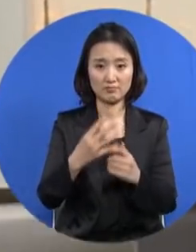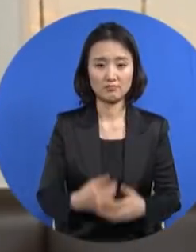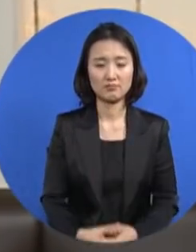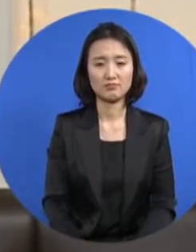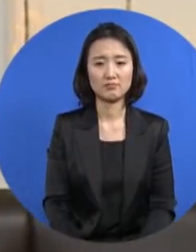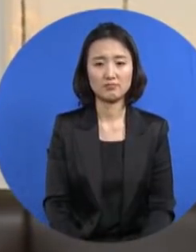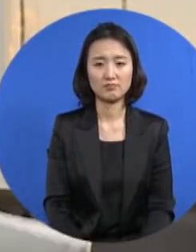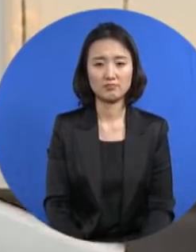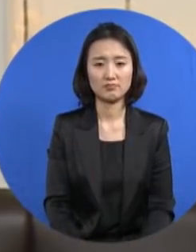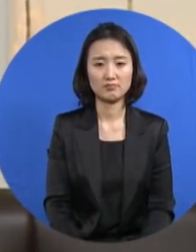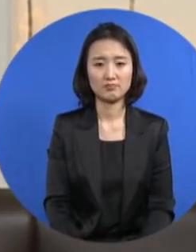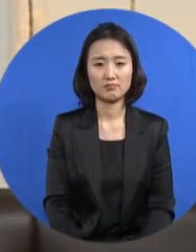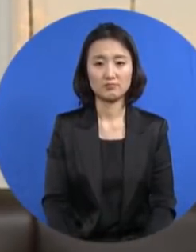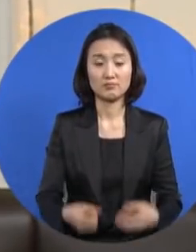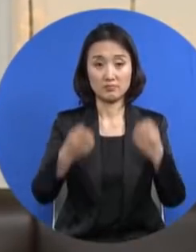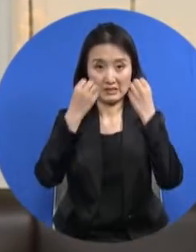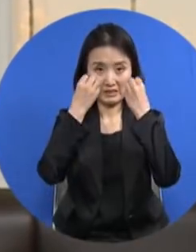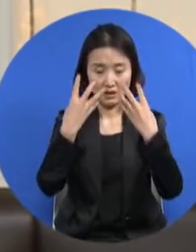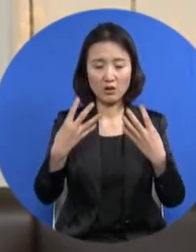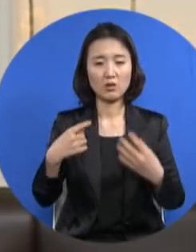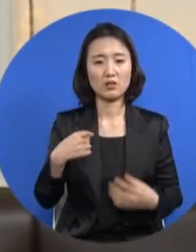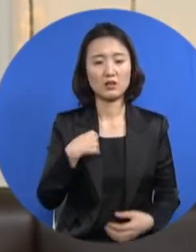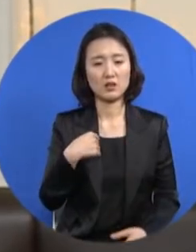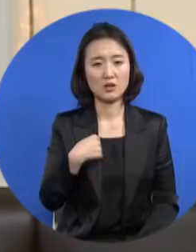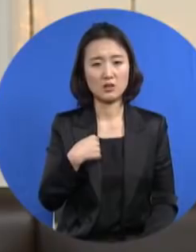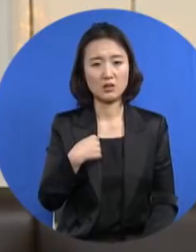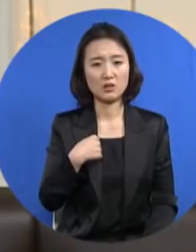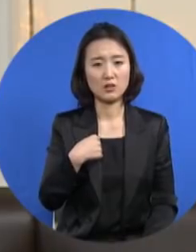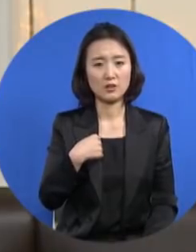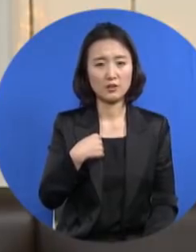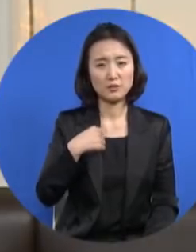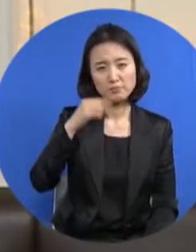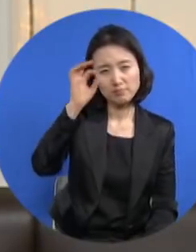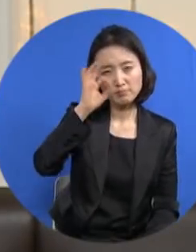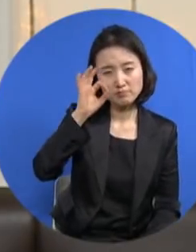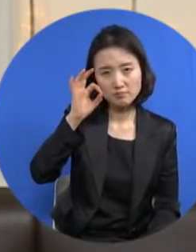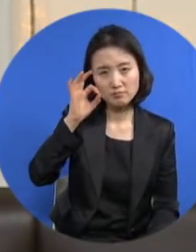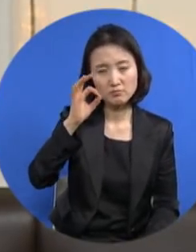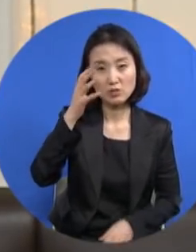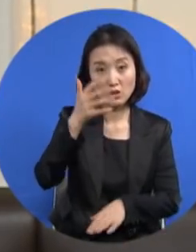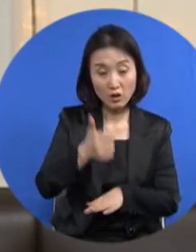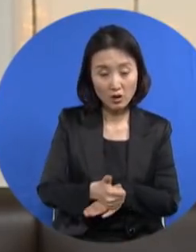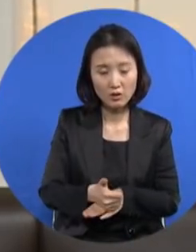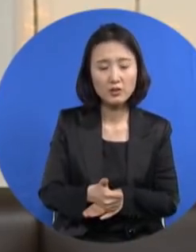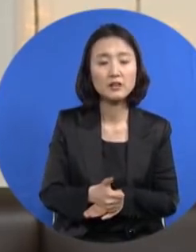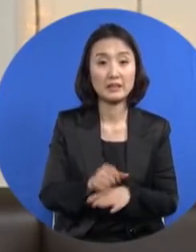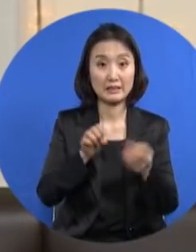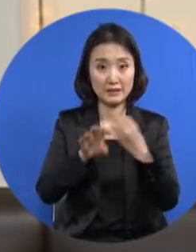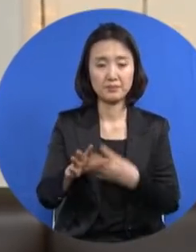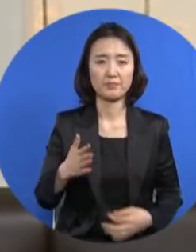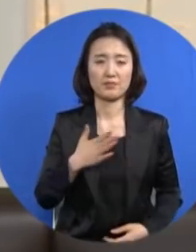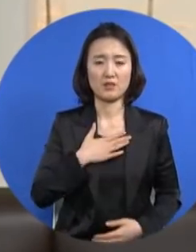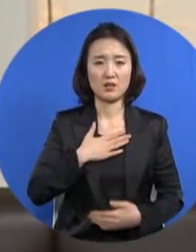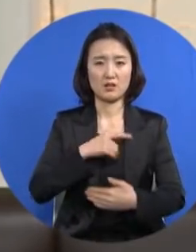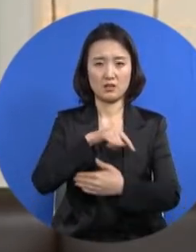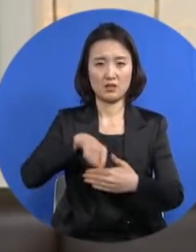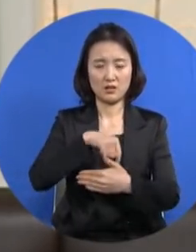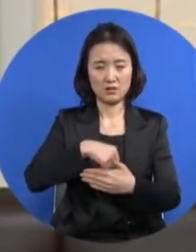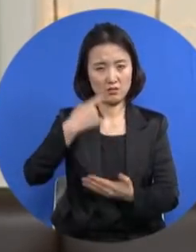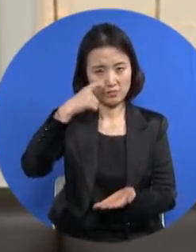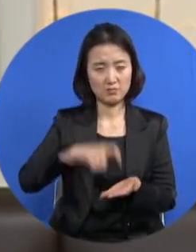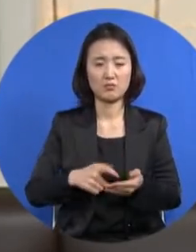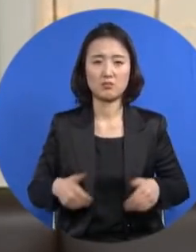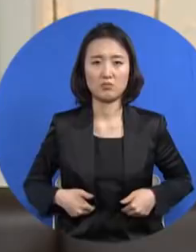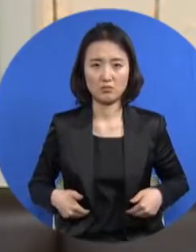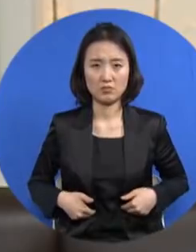제가 새로운 아이템을 찾고 있었잖아요. 네. 답은 내 안에 있다예요. 근데 새로운 아이템이나